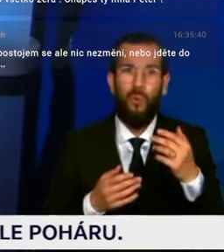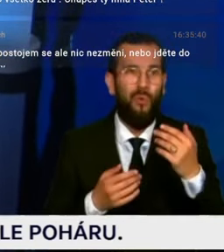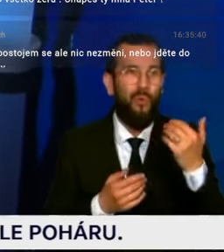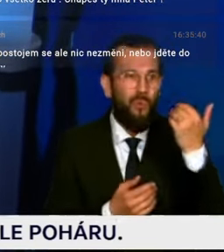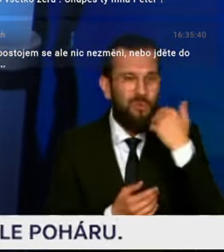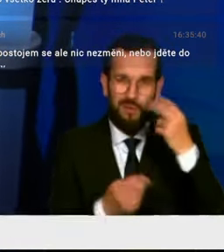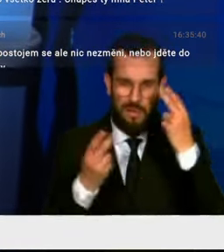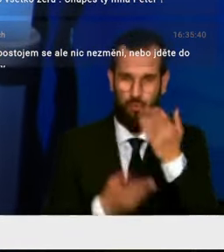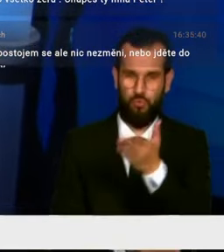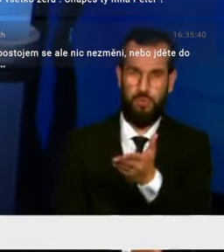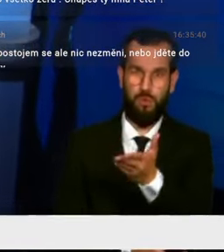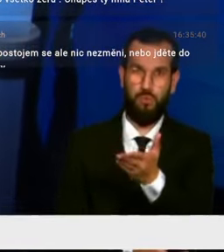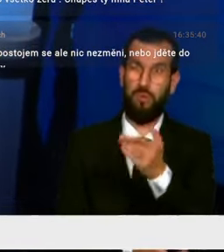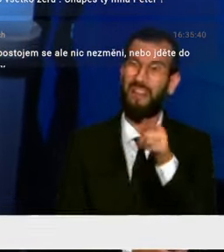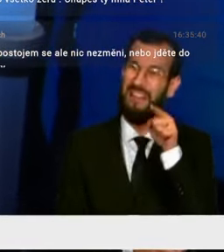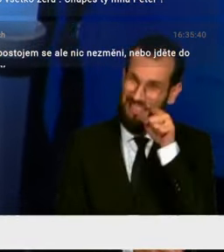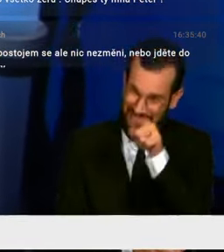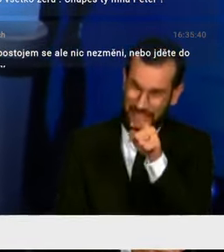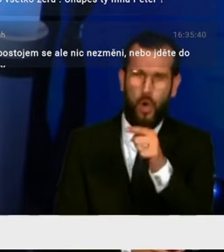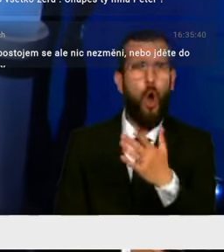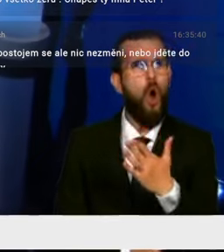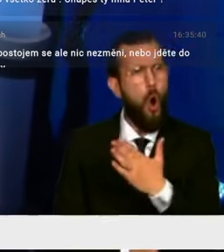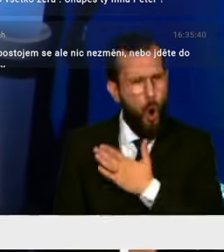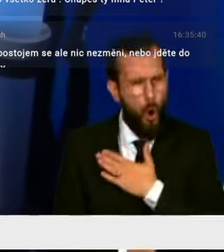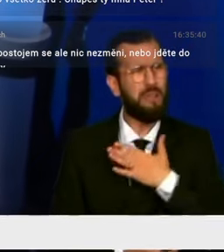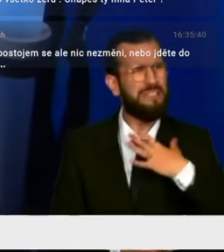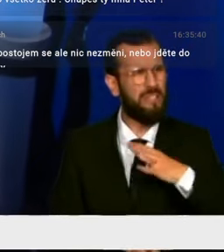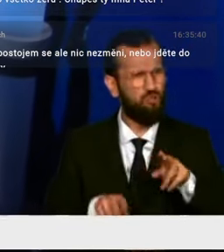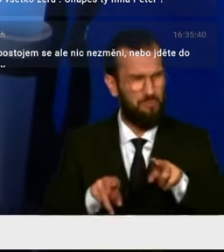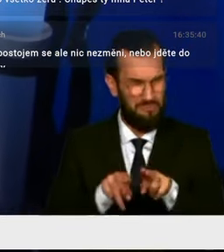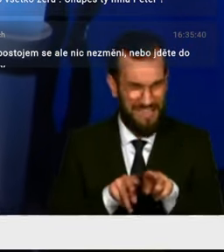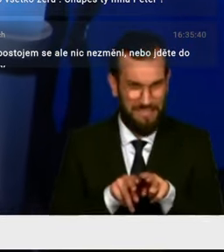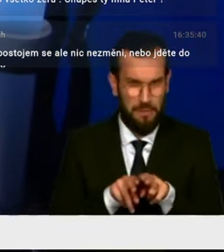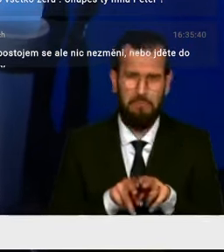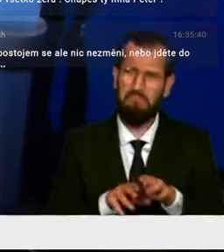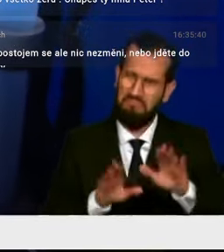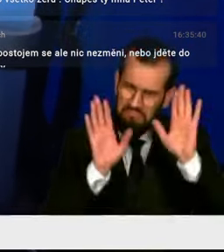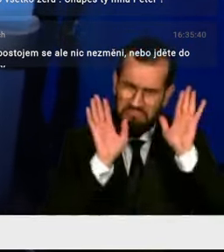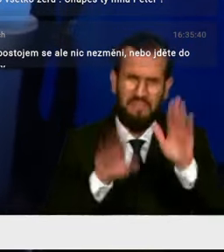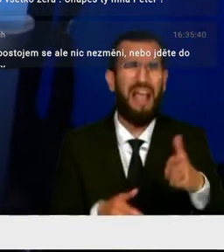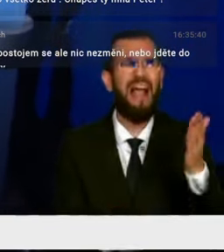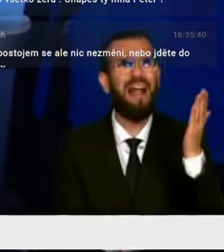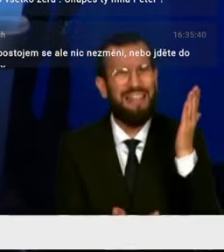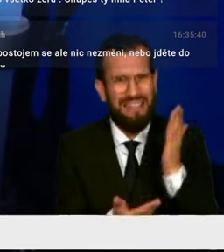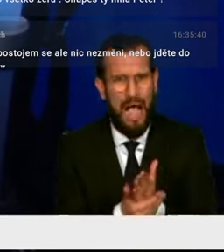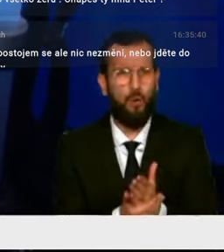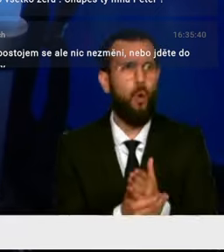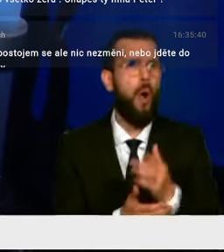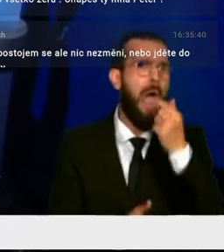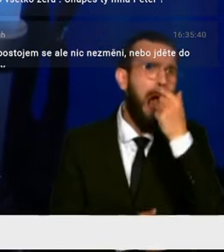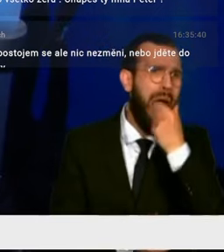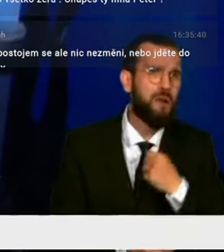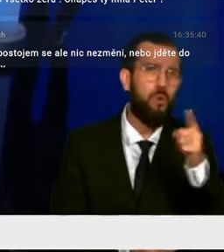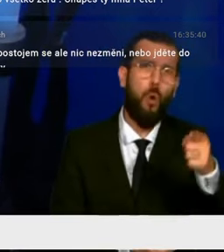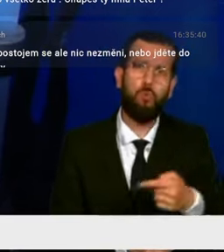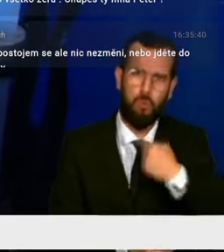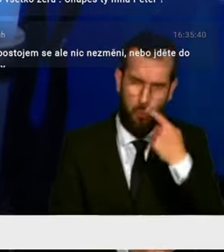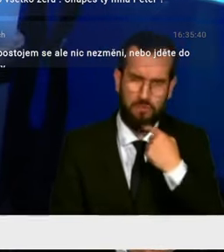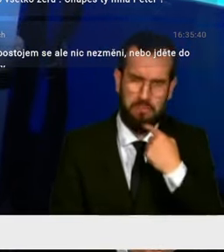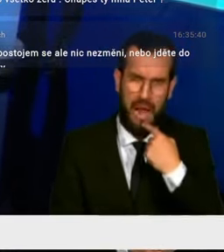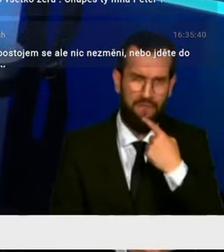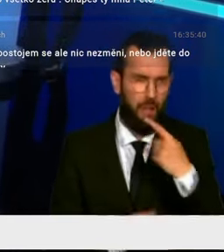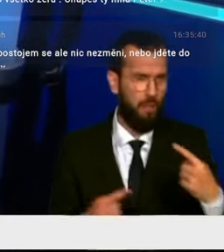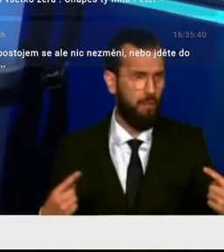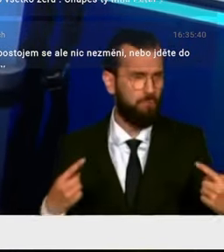hlasu že kvôli svojej ambícii byť prezidentom jednoducho nechávate Andreja Danka a pána harabina rozprávať veci ktoré sú v